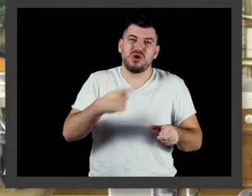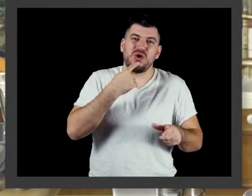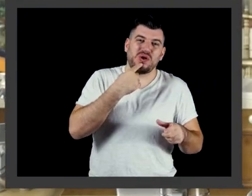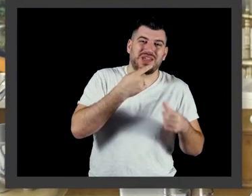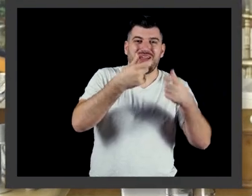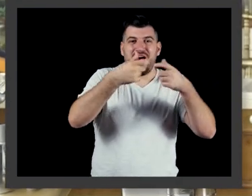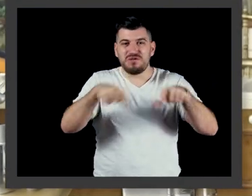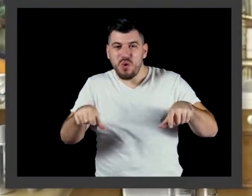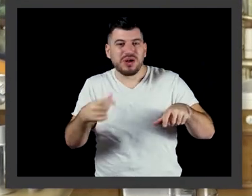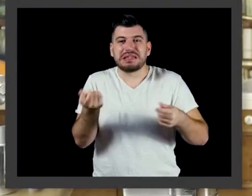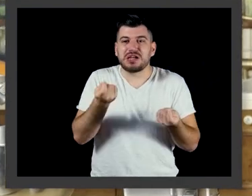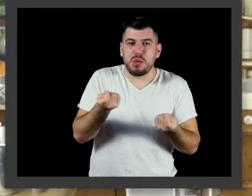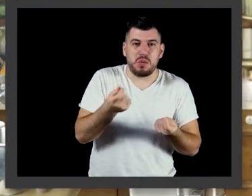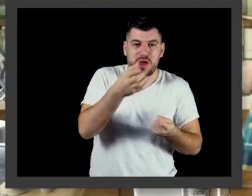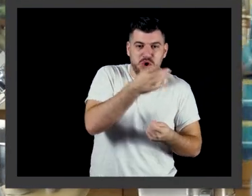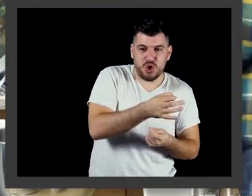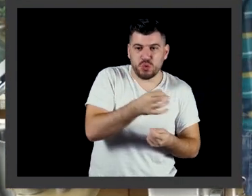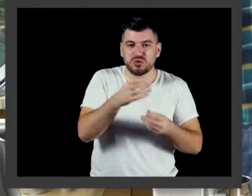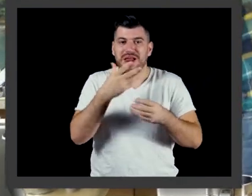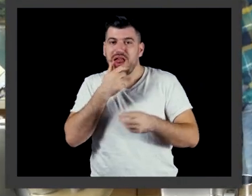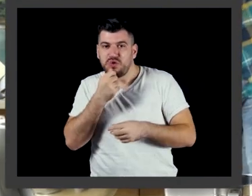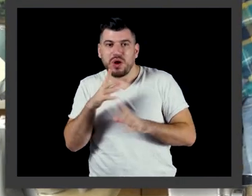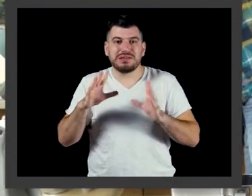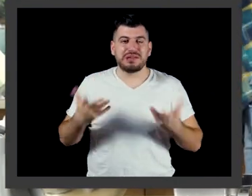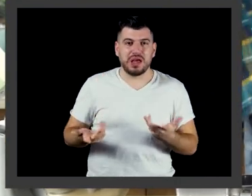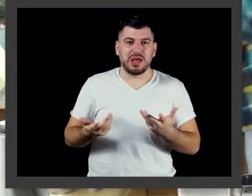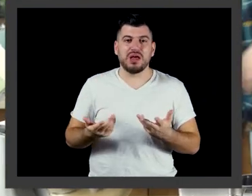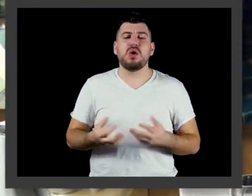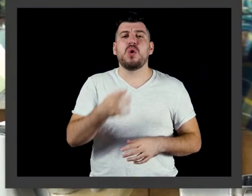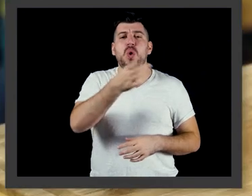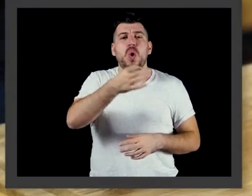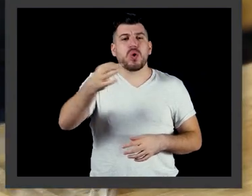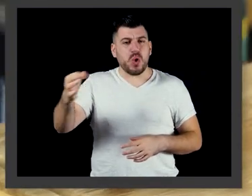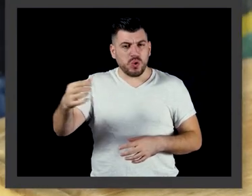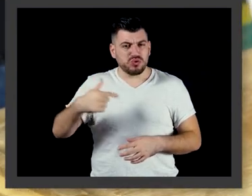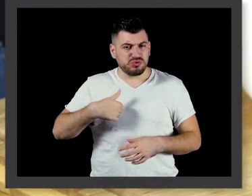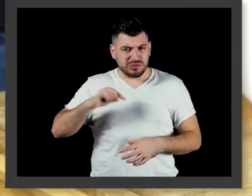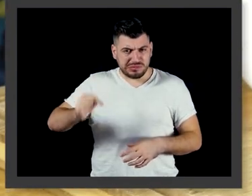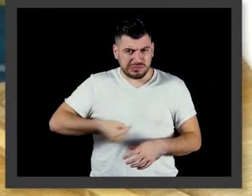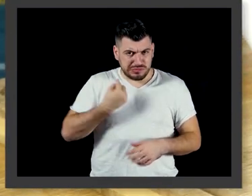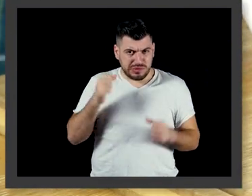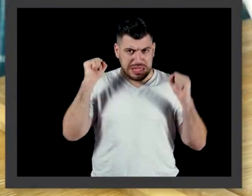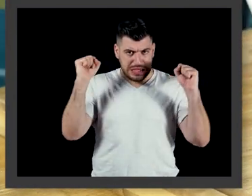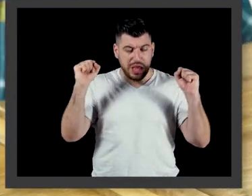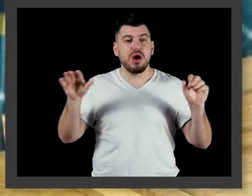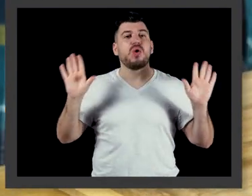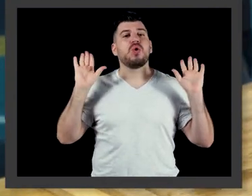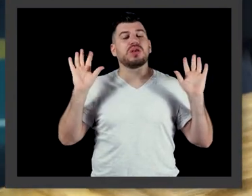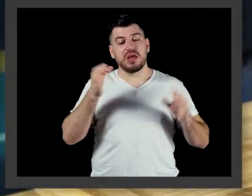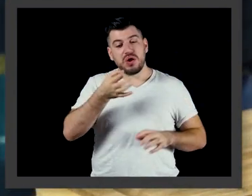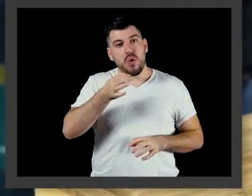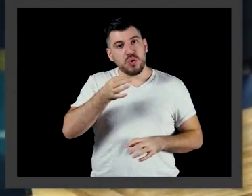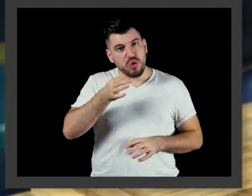έχουν καταρριφθεί. Πια ο κρόκος αυγού θεωρείται κάτι που δεν κάνει κακό στην υγεία μας. Ο κρόκος ανεβάζει την καλή